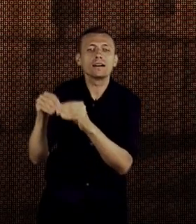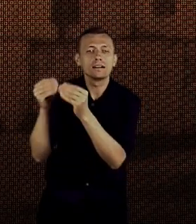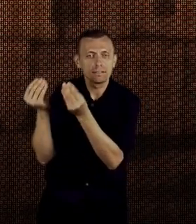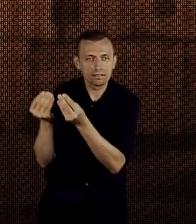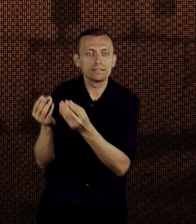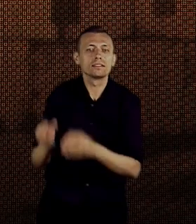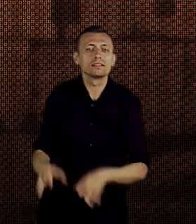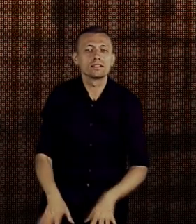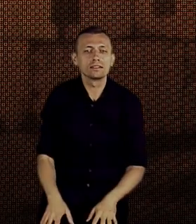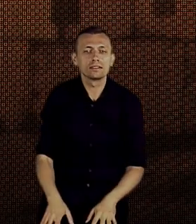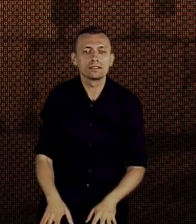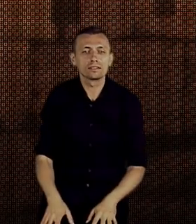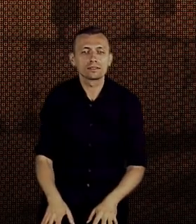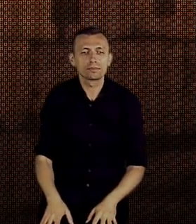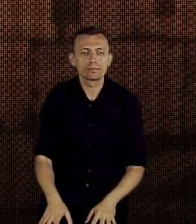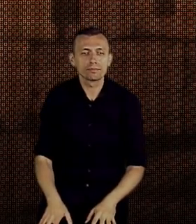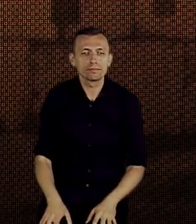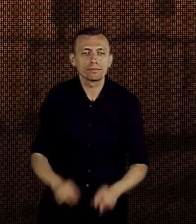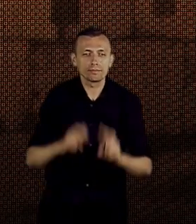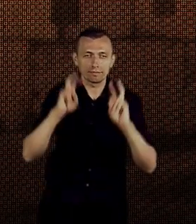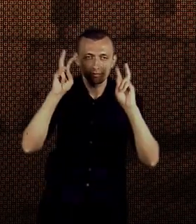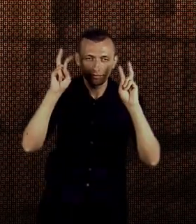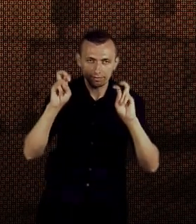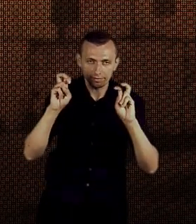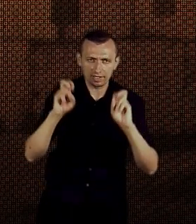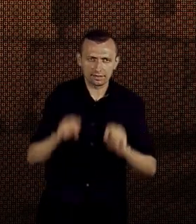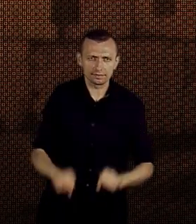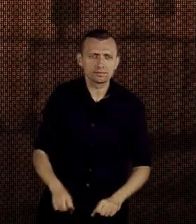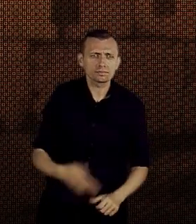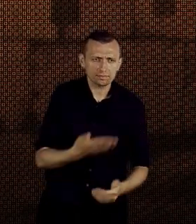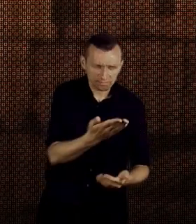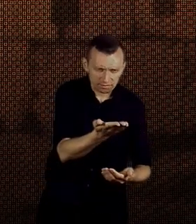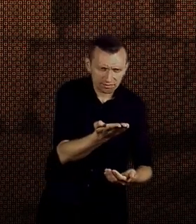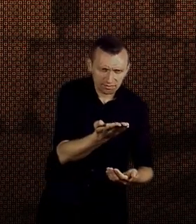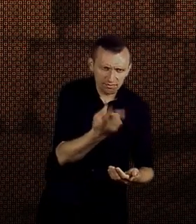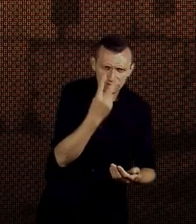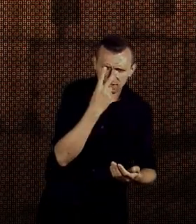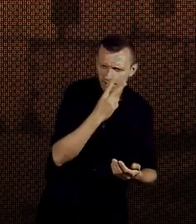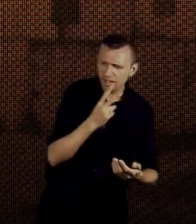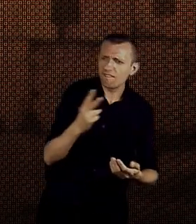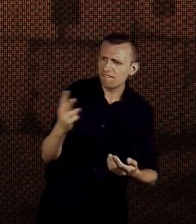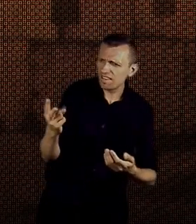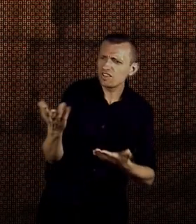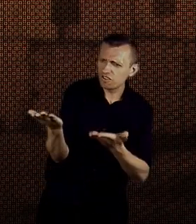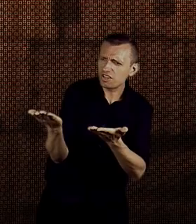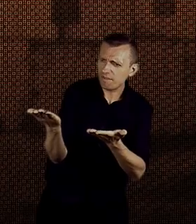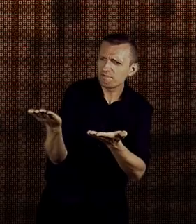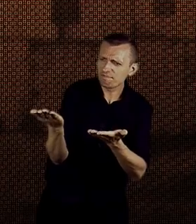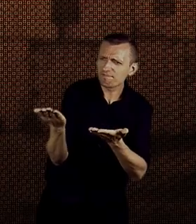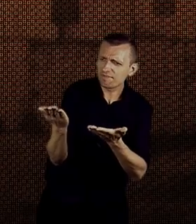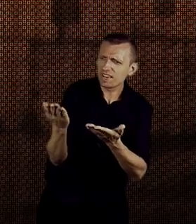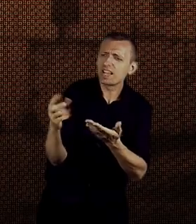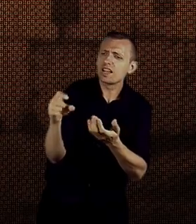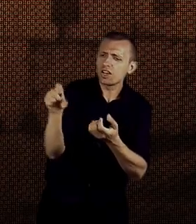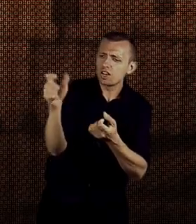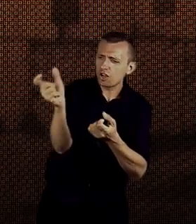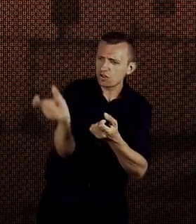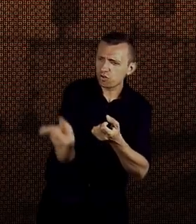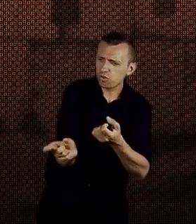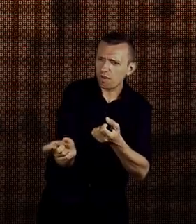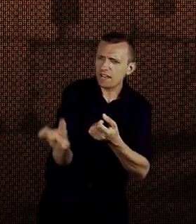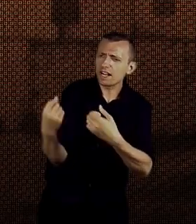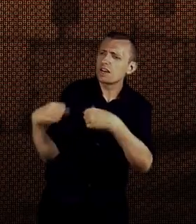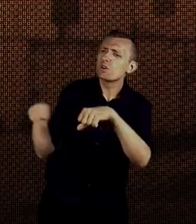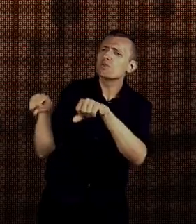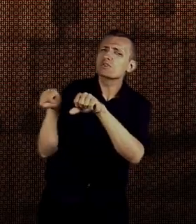Posłuchajcie. Widzicie więc, że człowiek zostaje usprawiedliwiony dzięki uczynkom, a nie